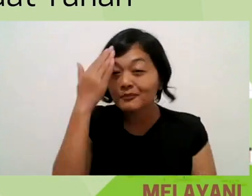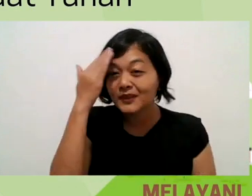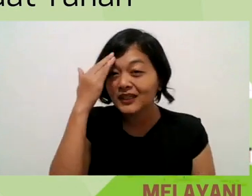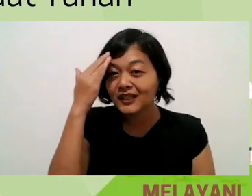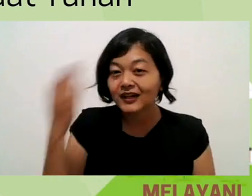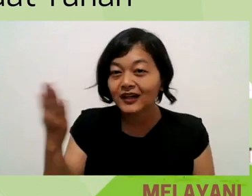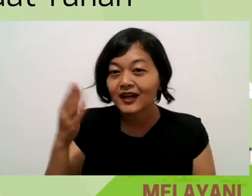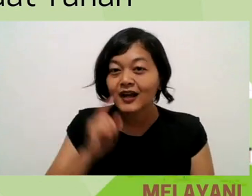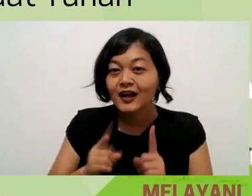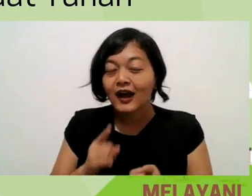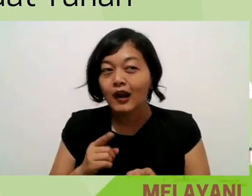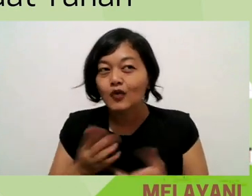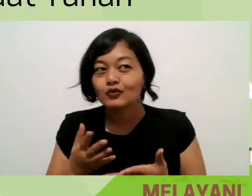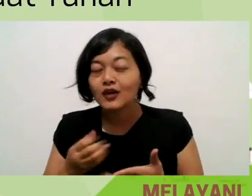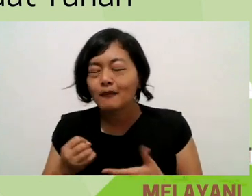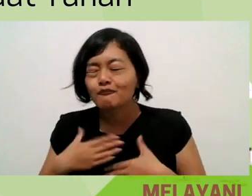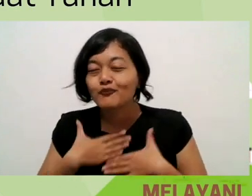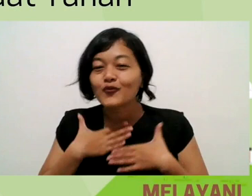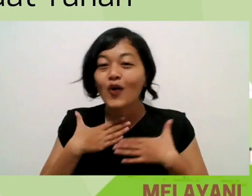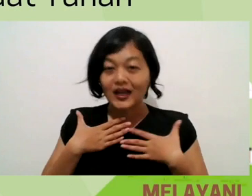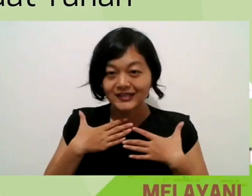yang lebih baik lagi.